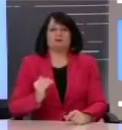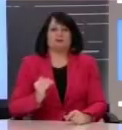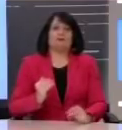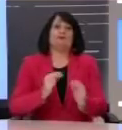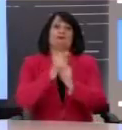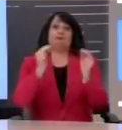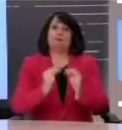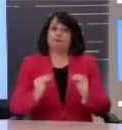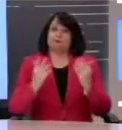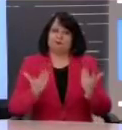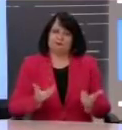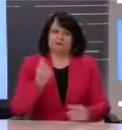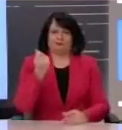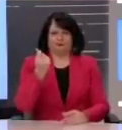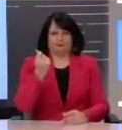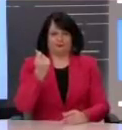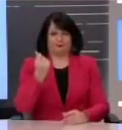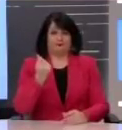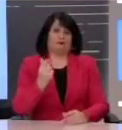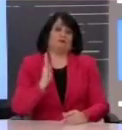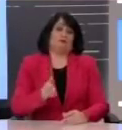Επομένως, δεδομένων και των οικονομικών δυνατοτήτων της χώρας,